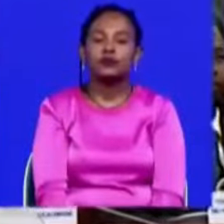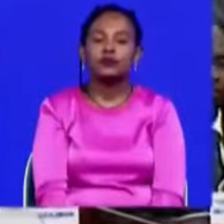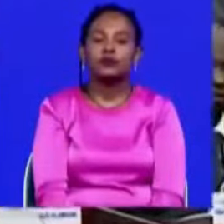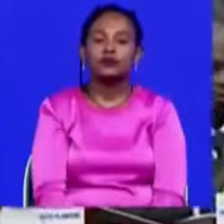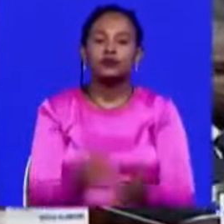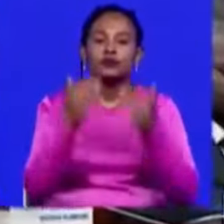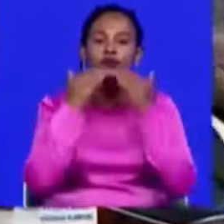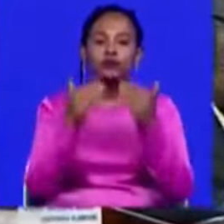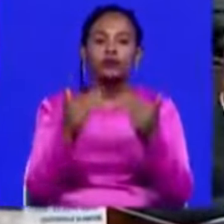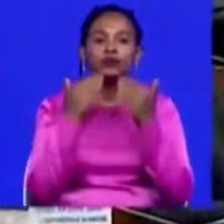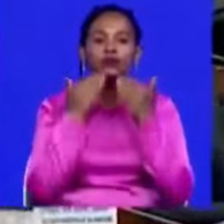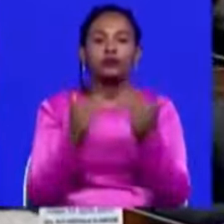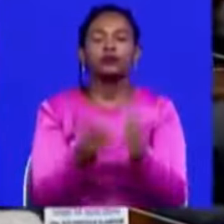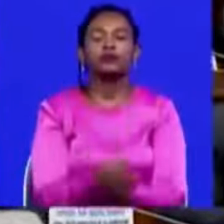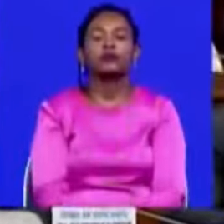አመሰግናለሁ።